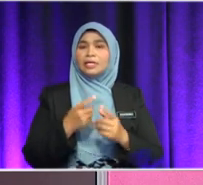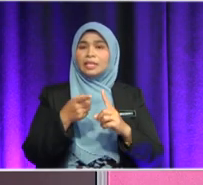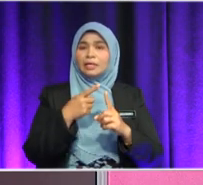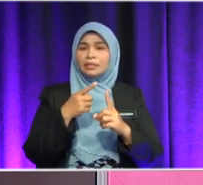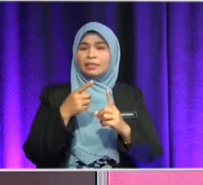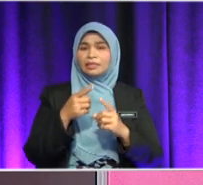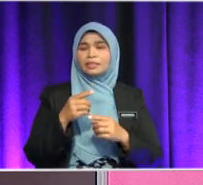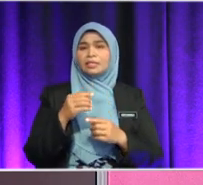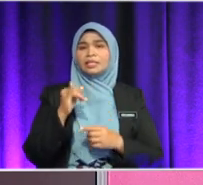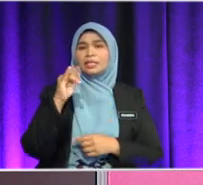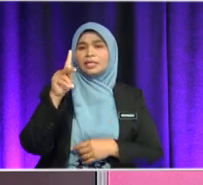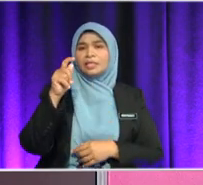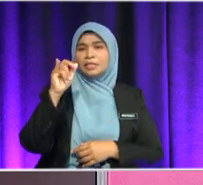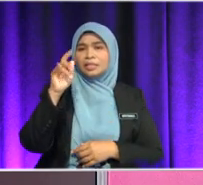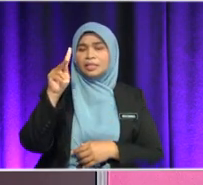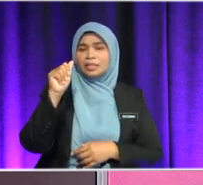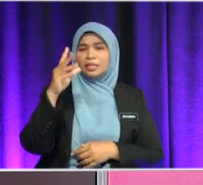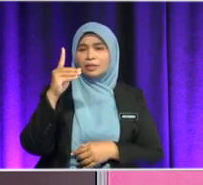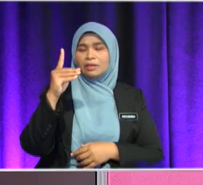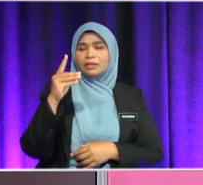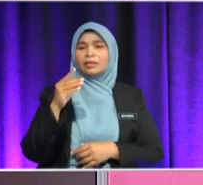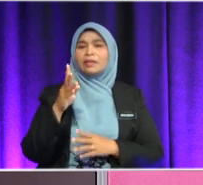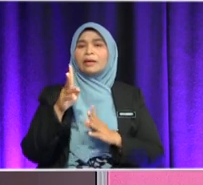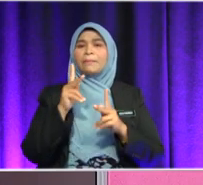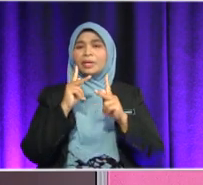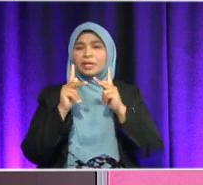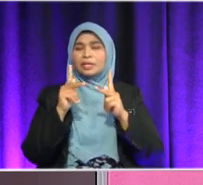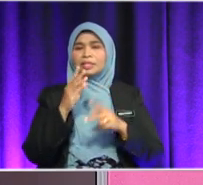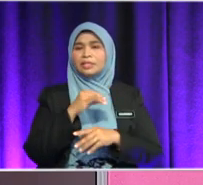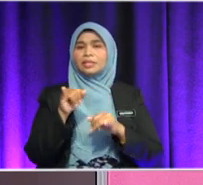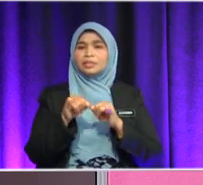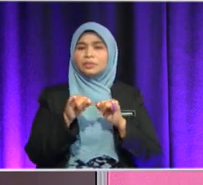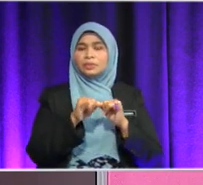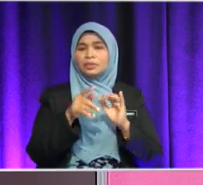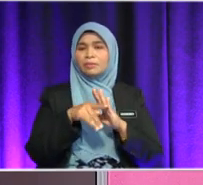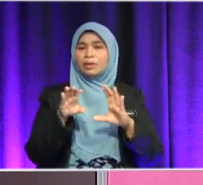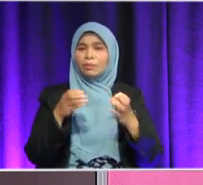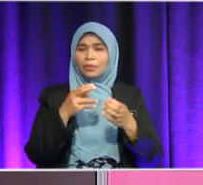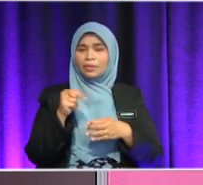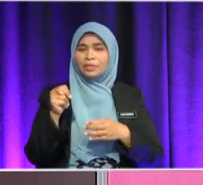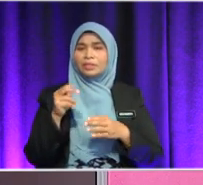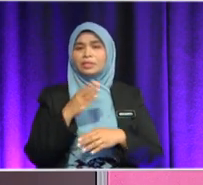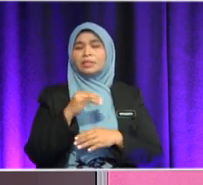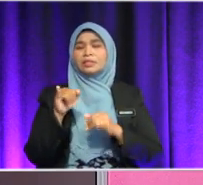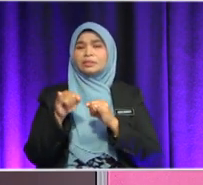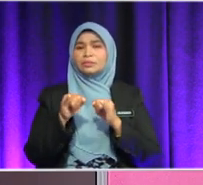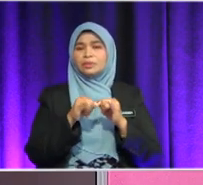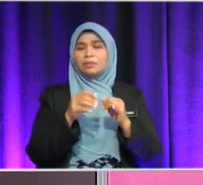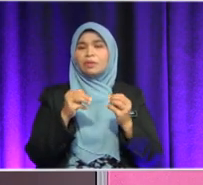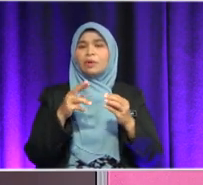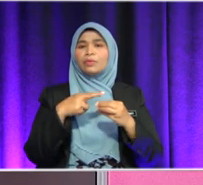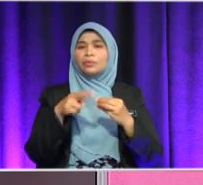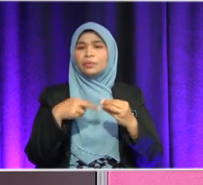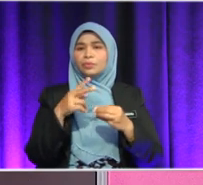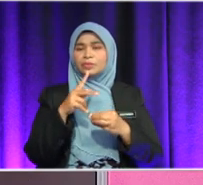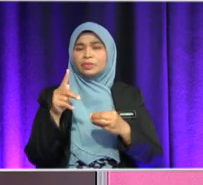sudut dari sudut perkataan dan juga perbuatan dan kita juga tidak merumuskan dan